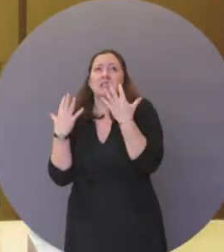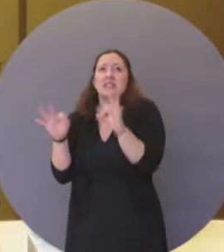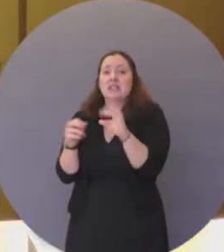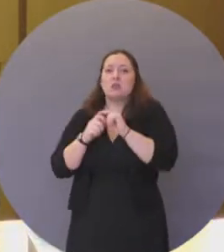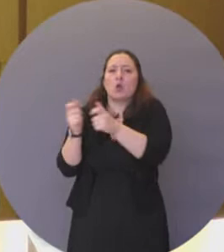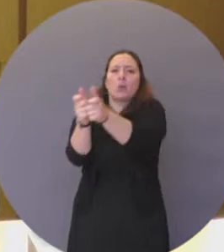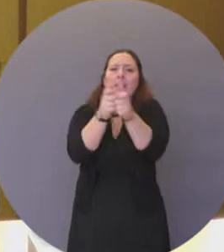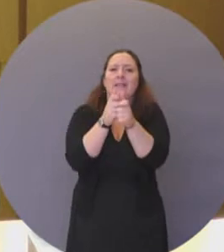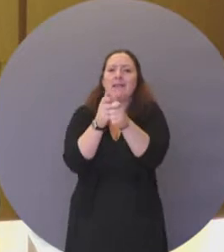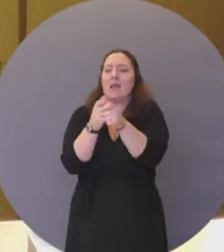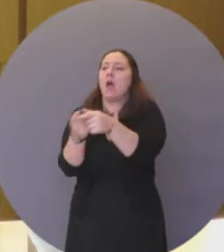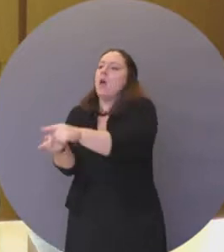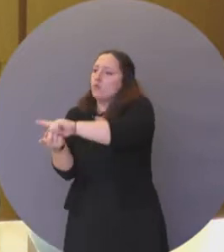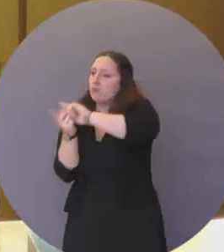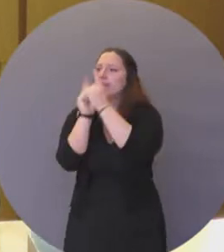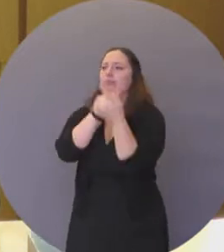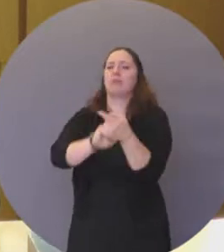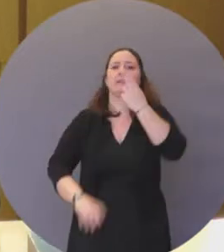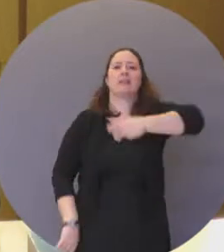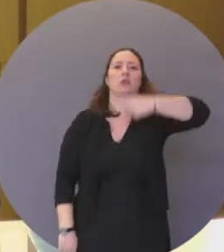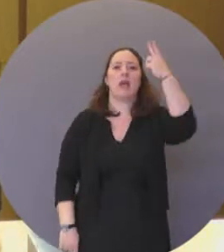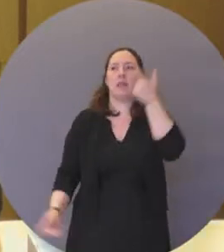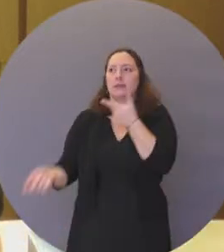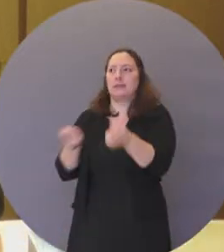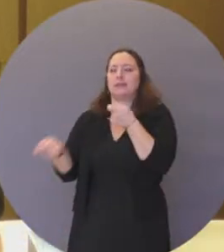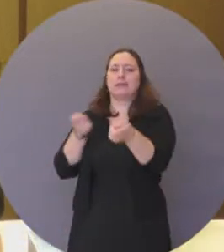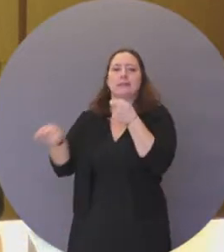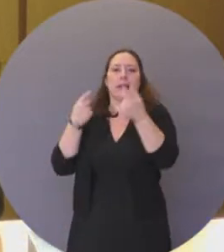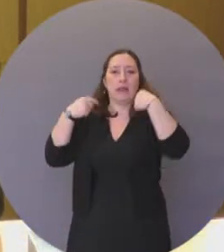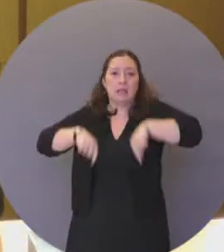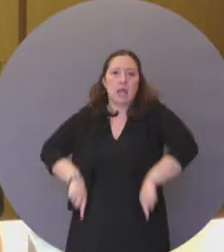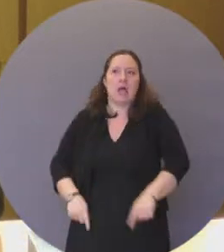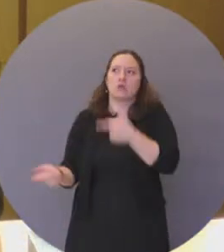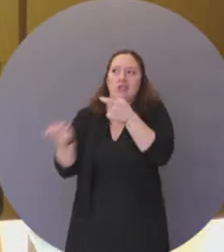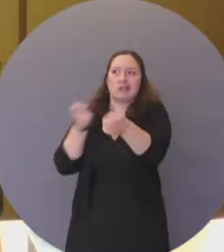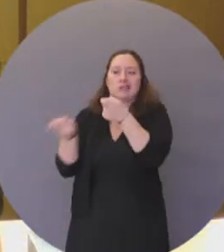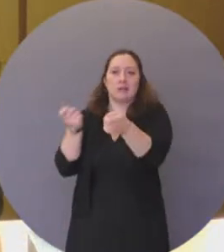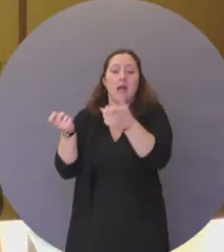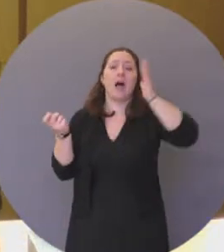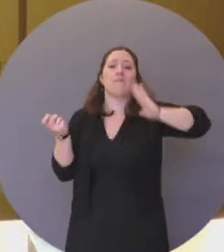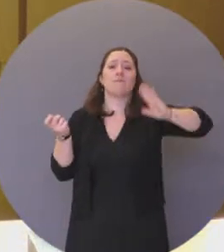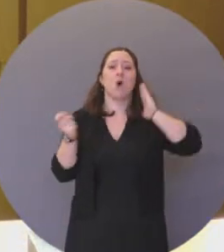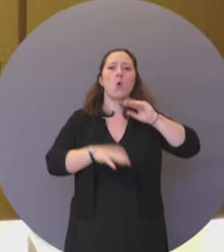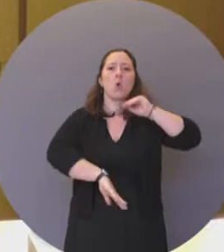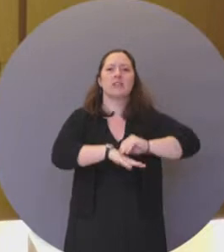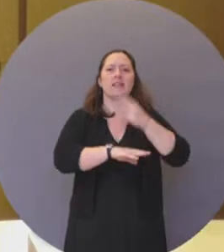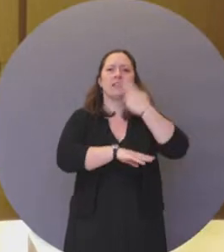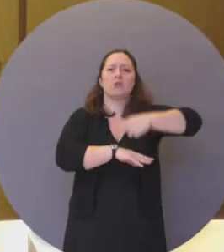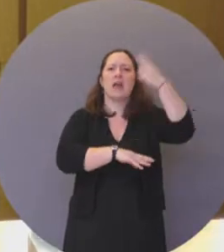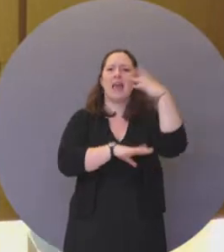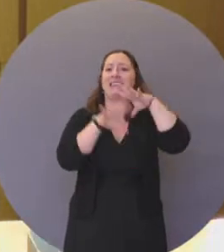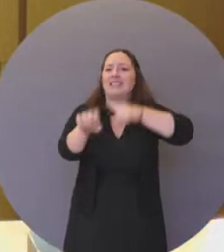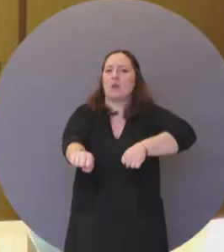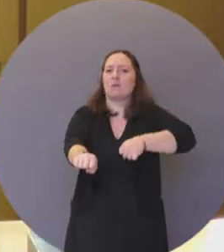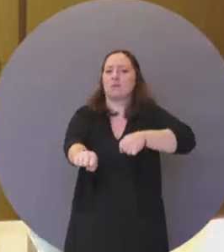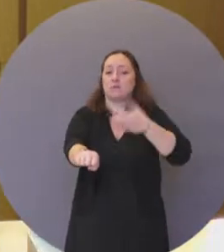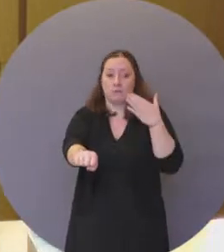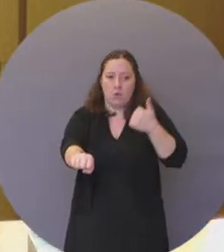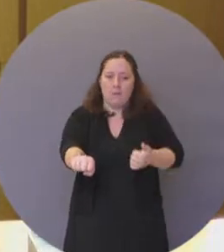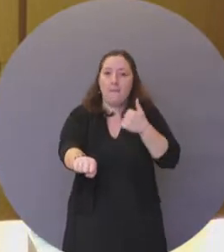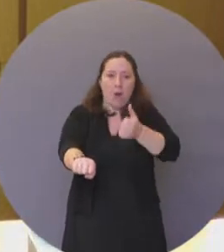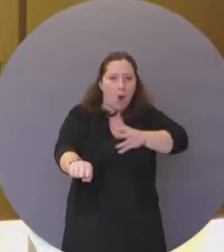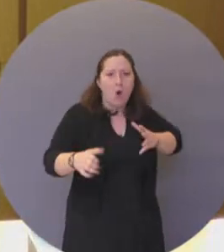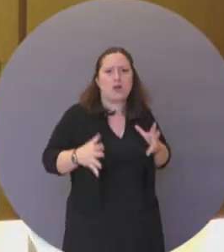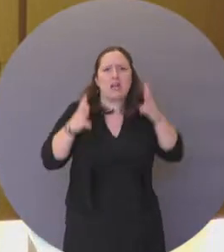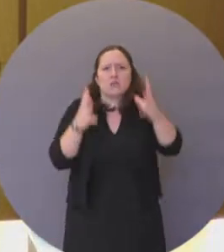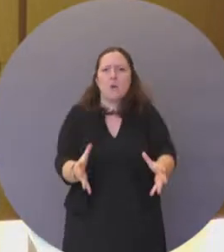sont nationalisée à l'époque le Conseil National de la Résistance prend comme engagement je cite parce que c'est